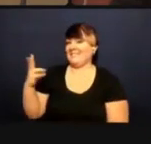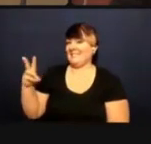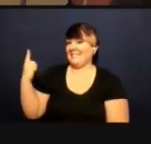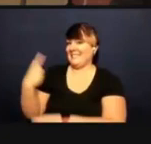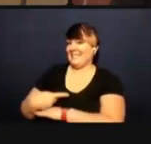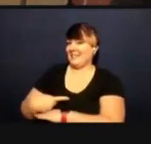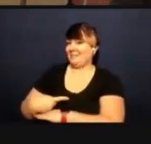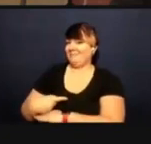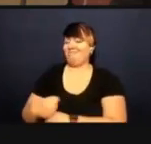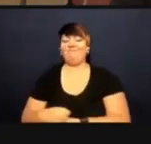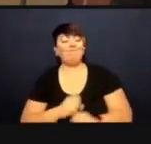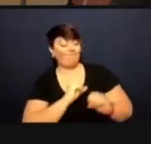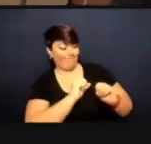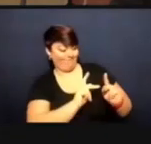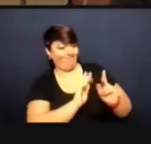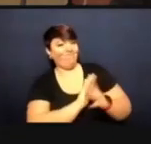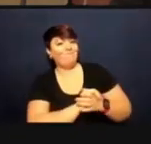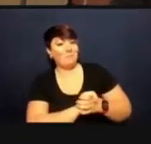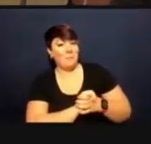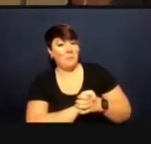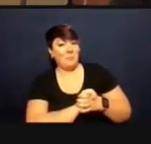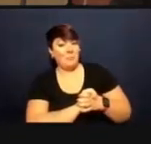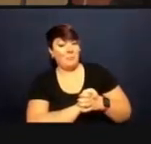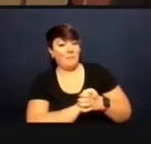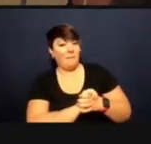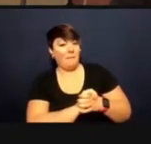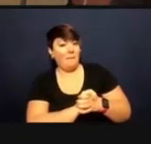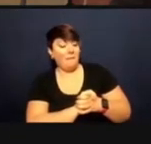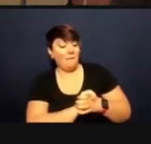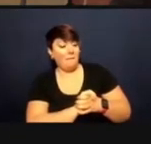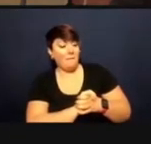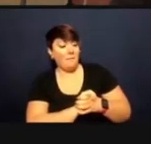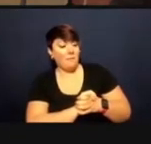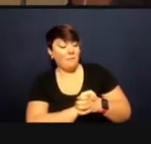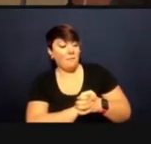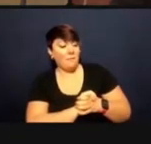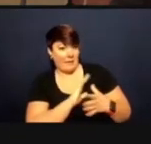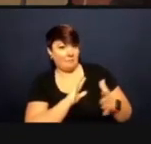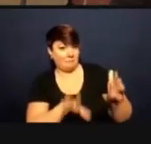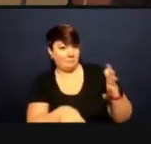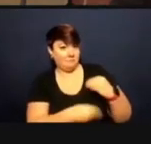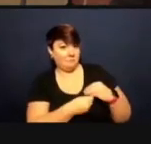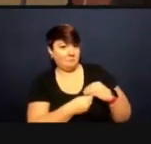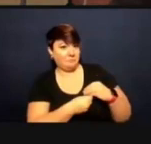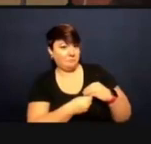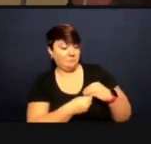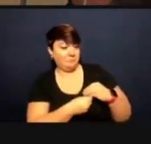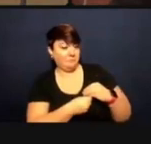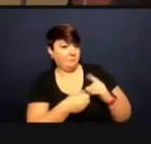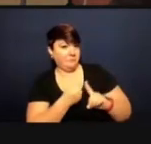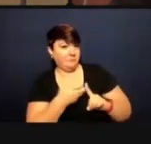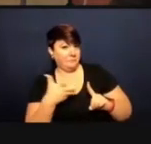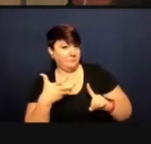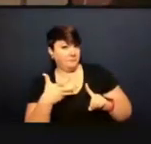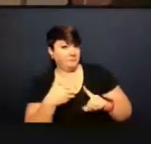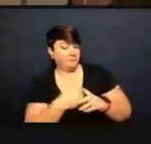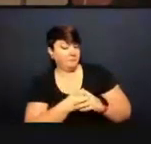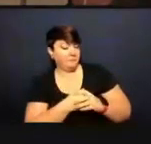tuna takriban wiki tatu kabla ya shule kufunguliwa. Na swala la pili